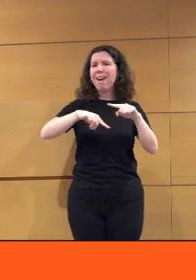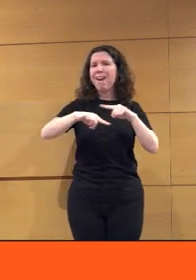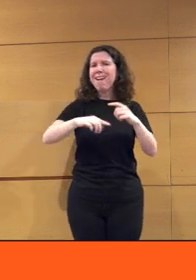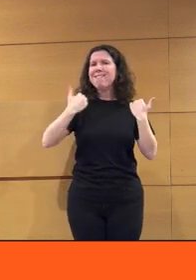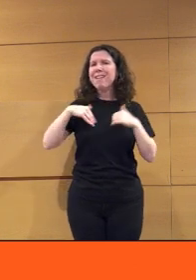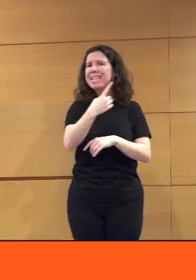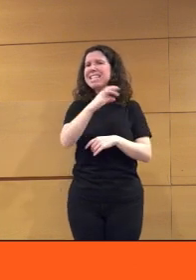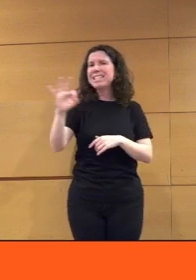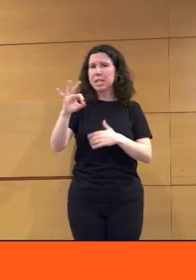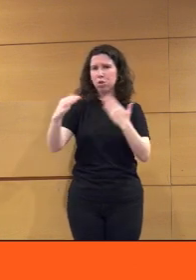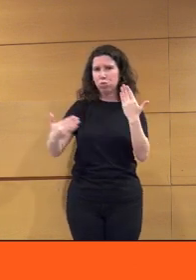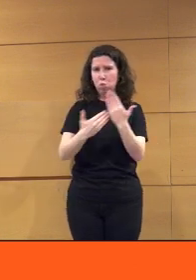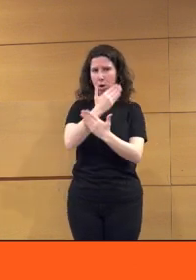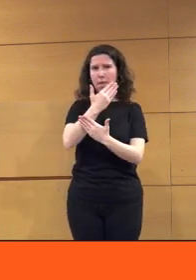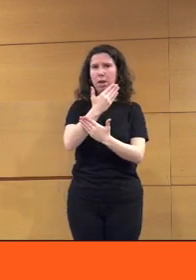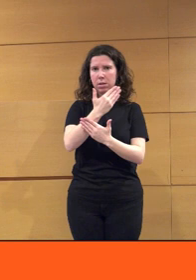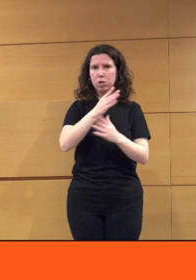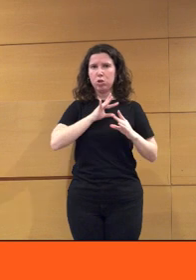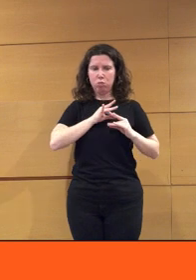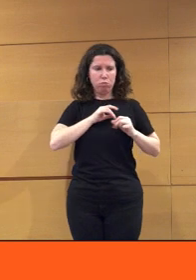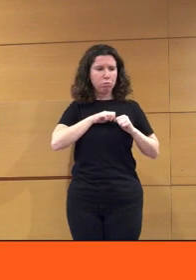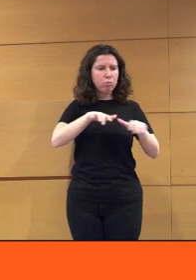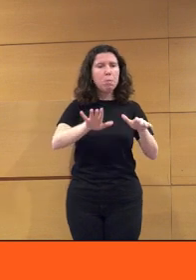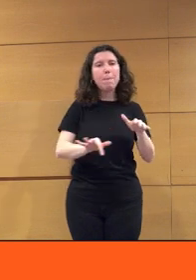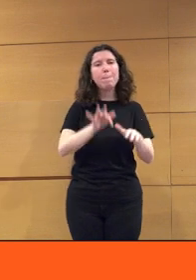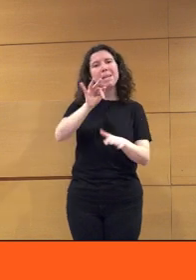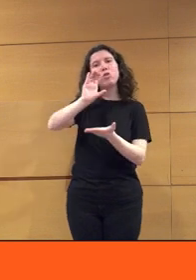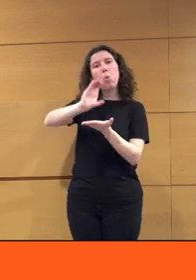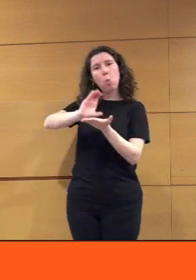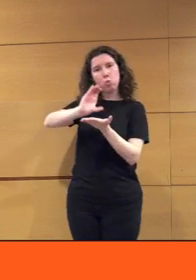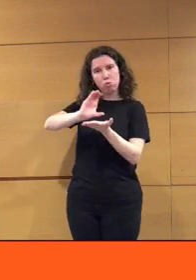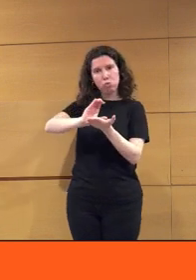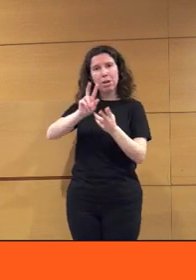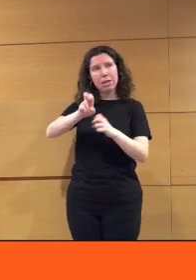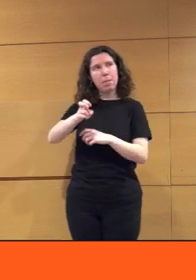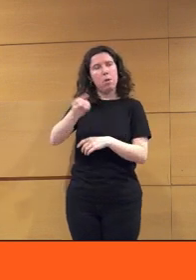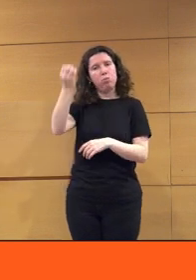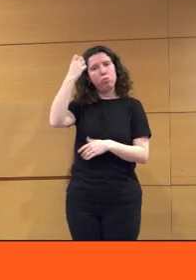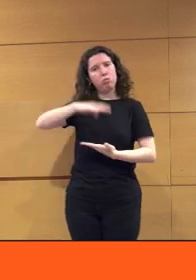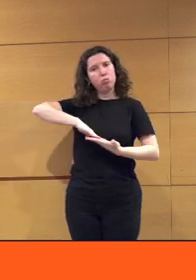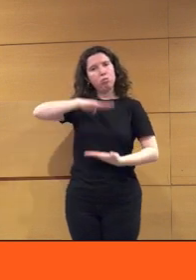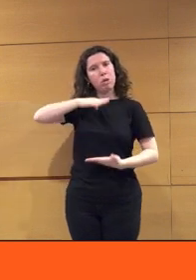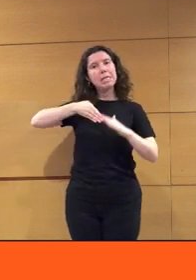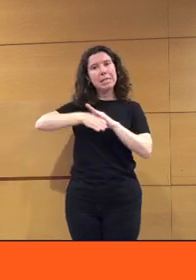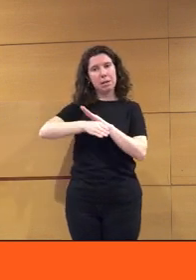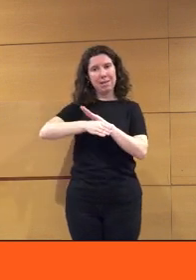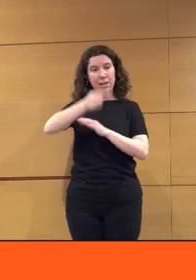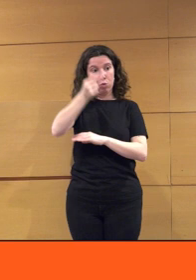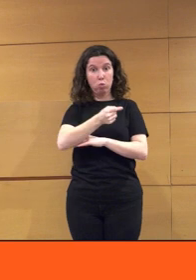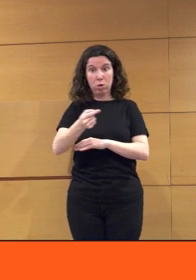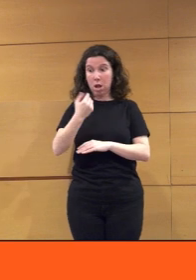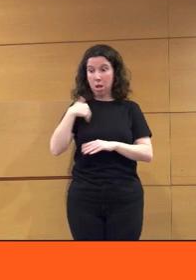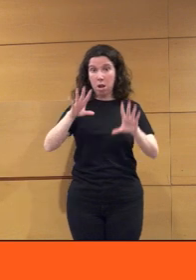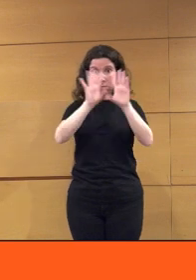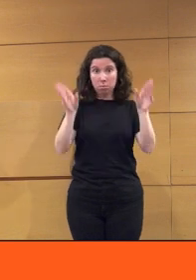conscienciació i cursos de formació que han aportat més coneixement sobre accessibilitat. Per tant, aquí realment els departaments estan fent